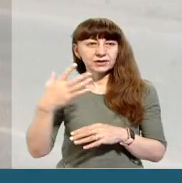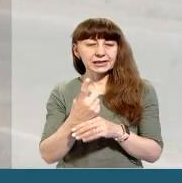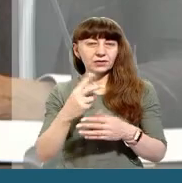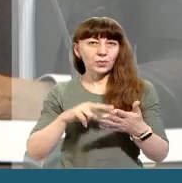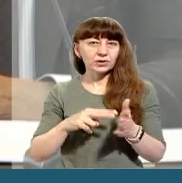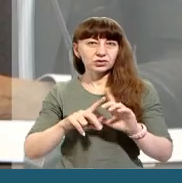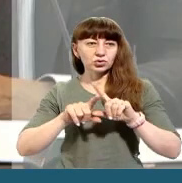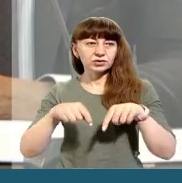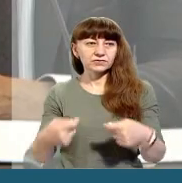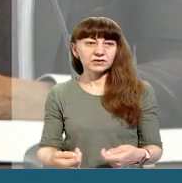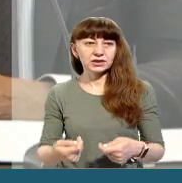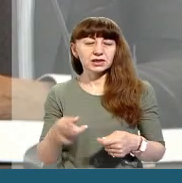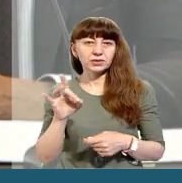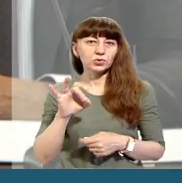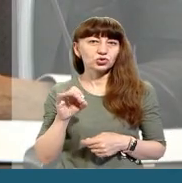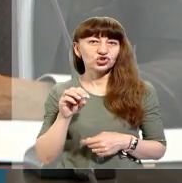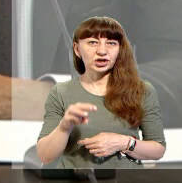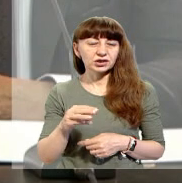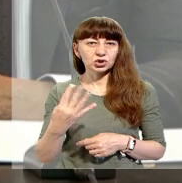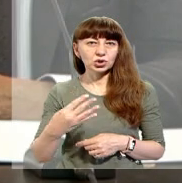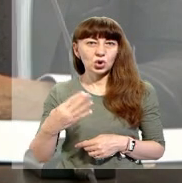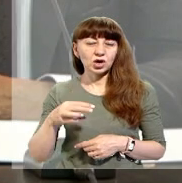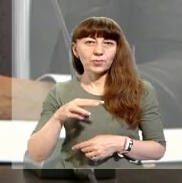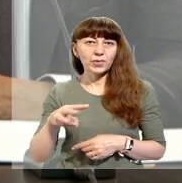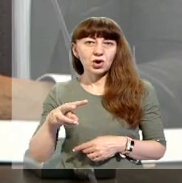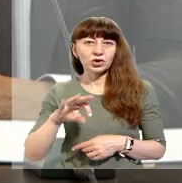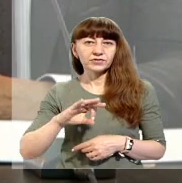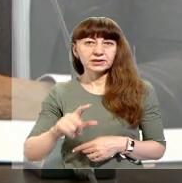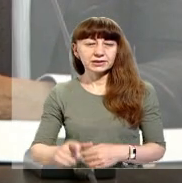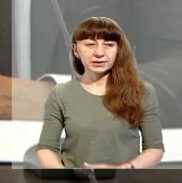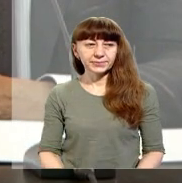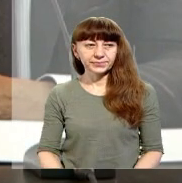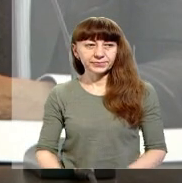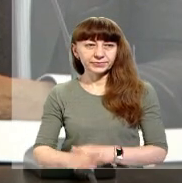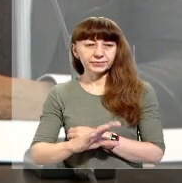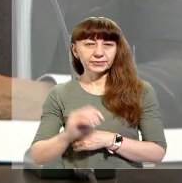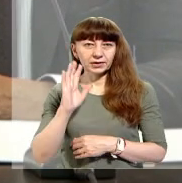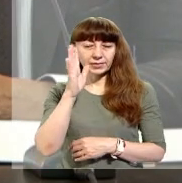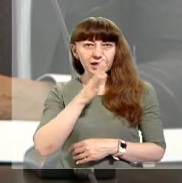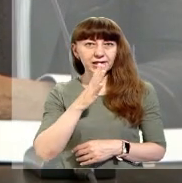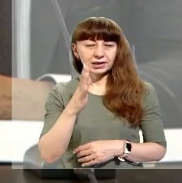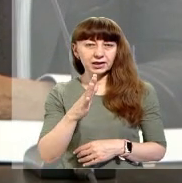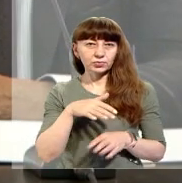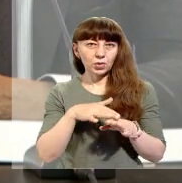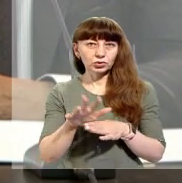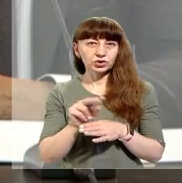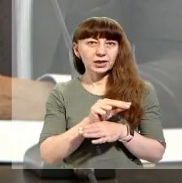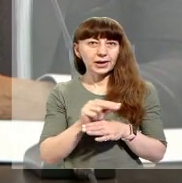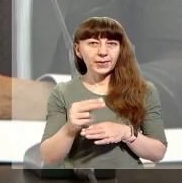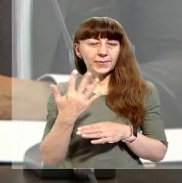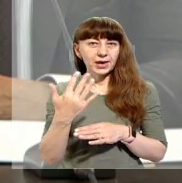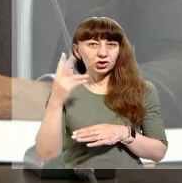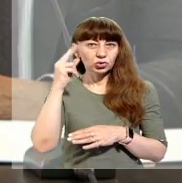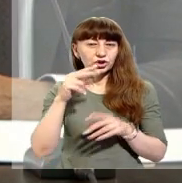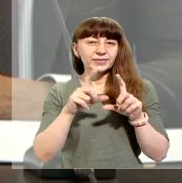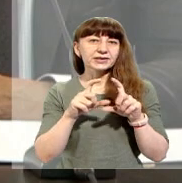кеткен жөн. За последние 5 лет в районе капитально отремонтированы 5 школ. Соңғы 5 жылда ауданда 5 білім ордасы күрделі жөндеуден өтті.